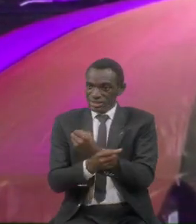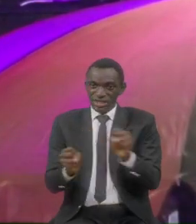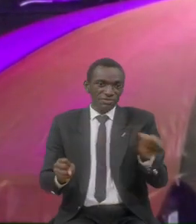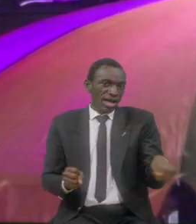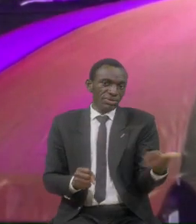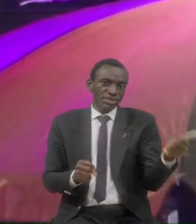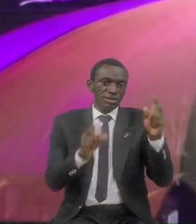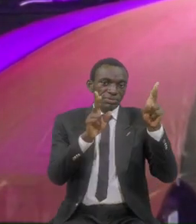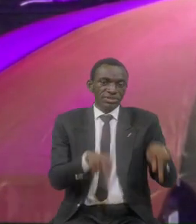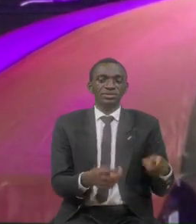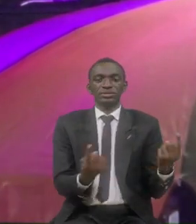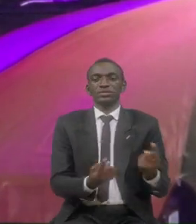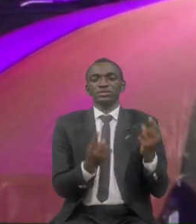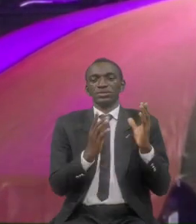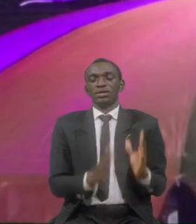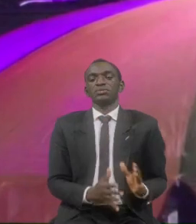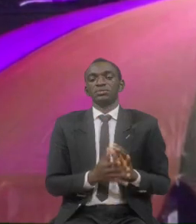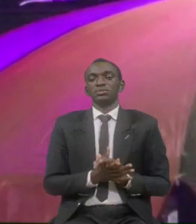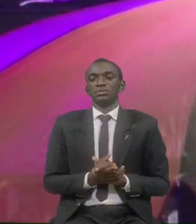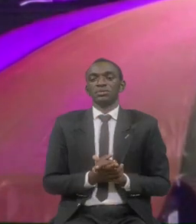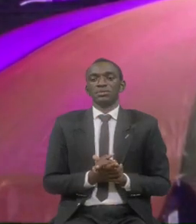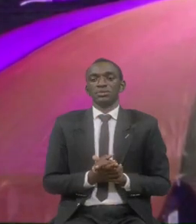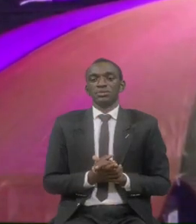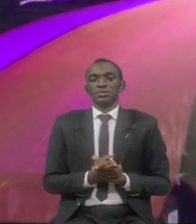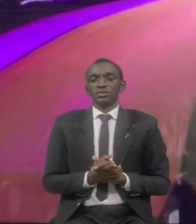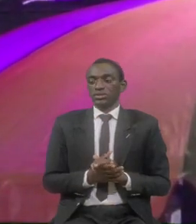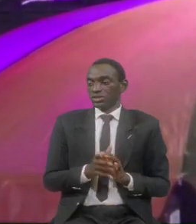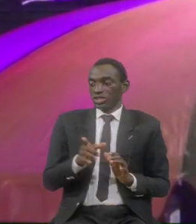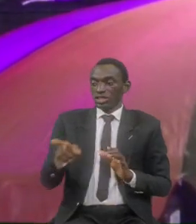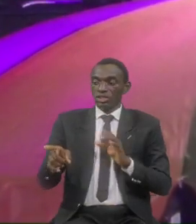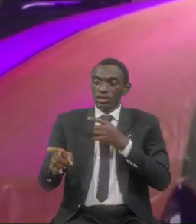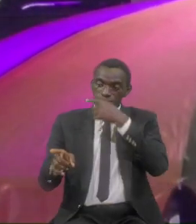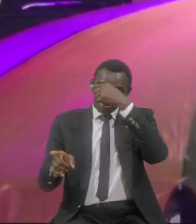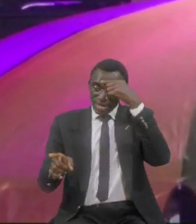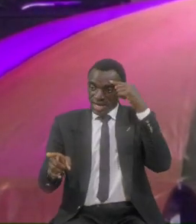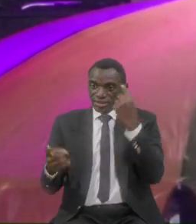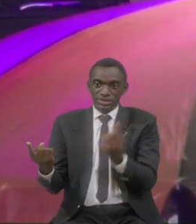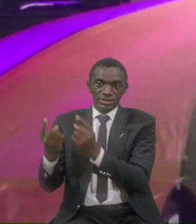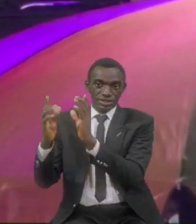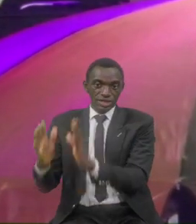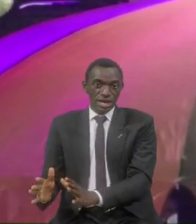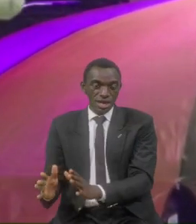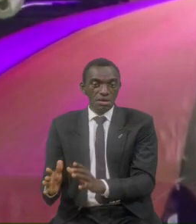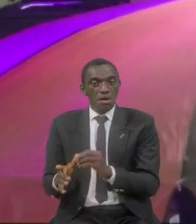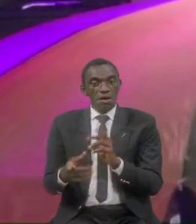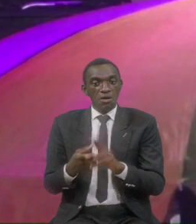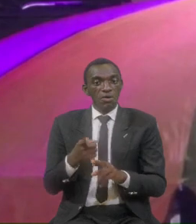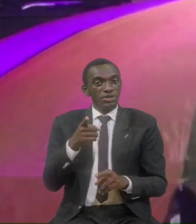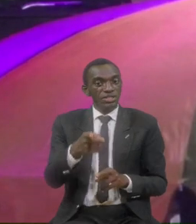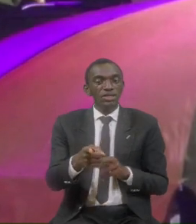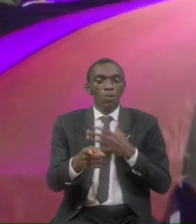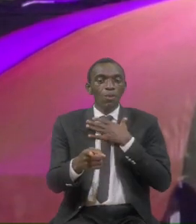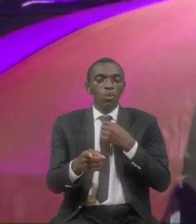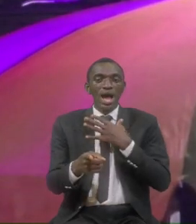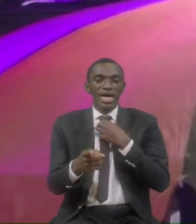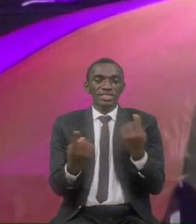makasasala di siya pwede muluwas og makasasala. A black sinner, kana nga makasasala. A white sinner, ang kanang itom o puti